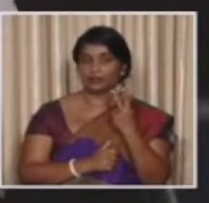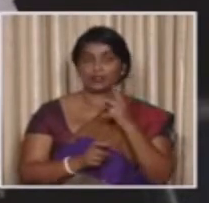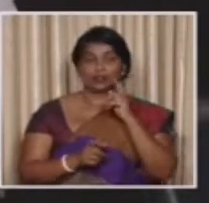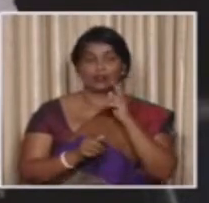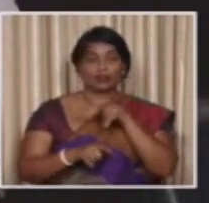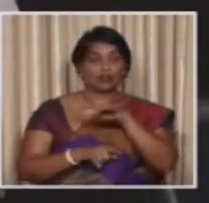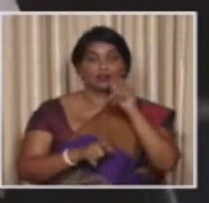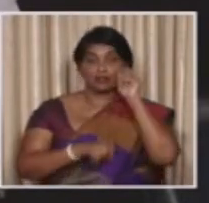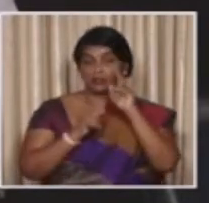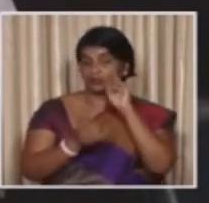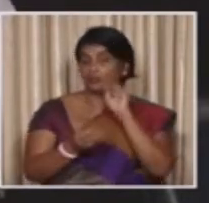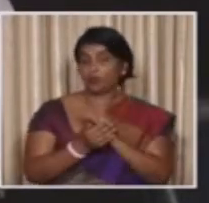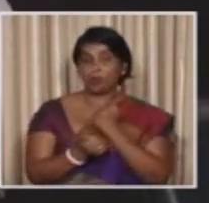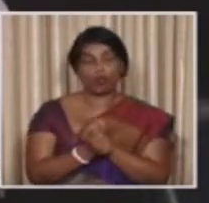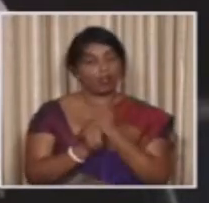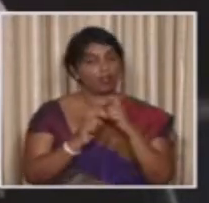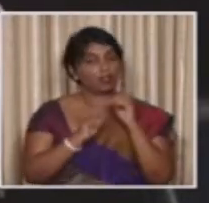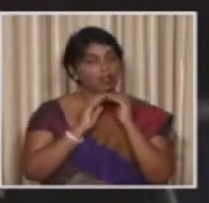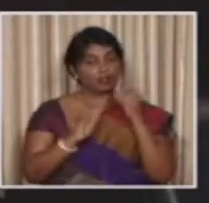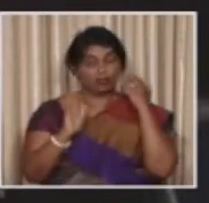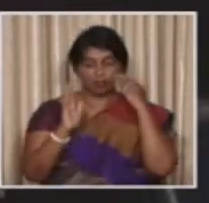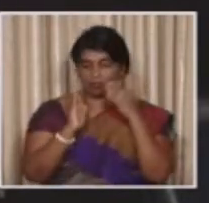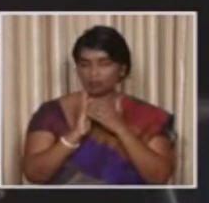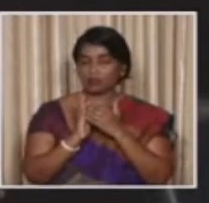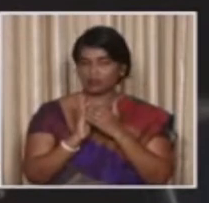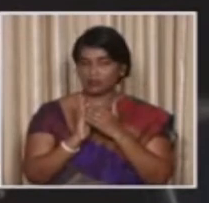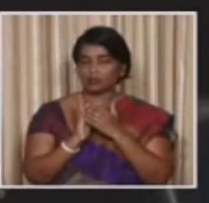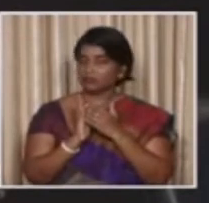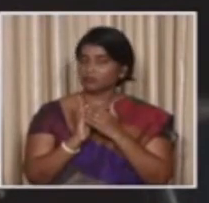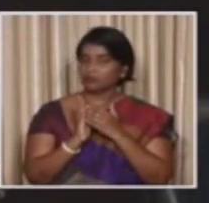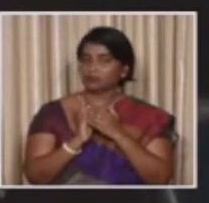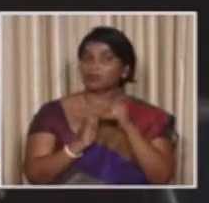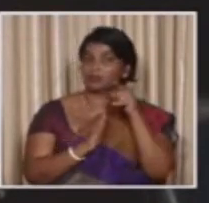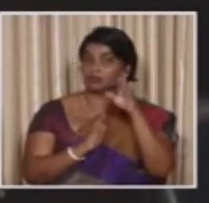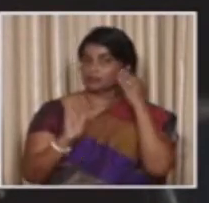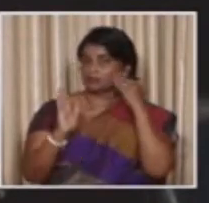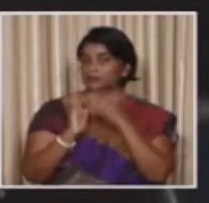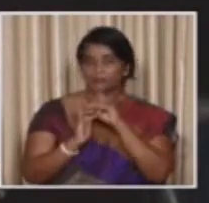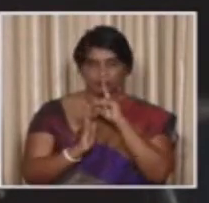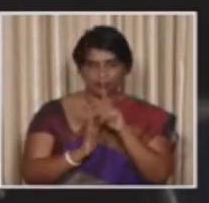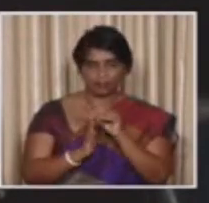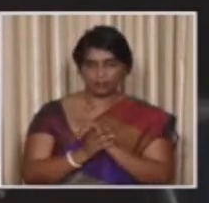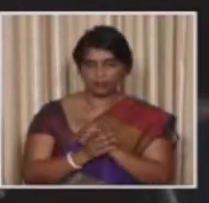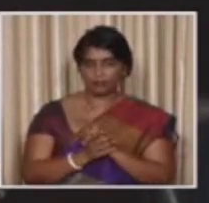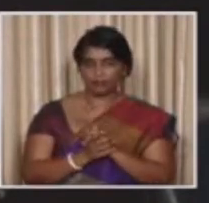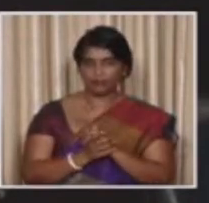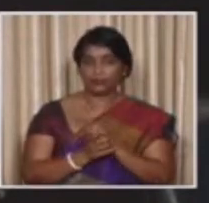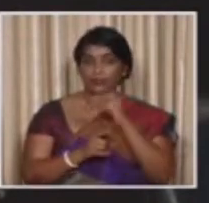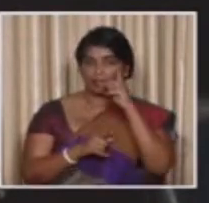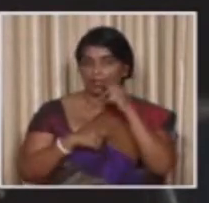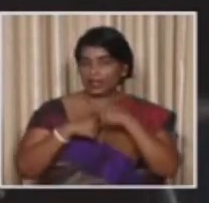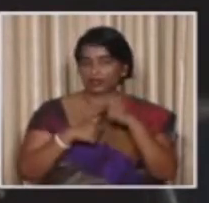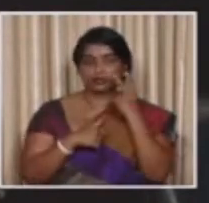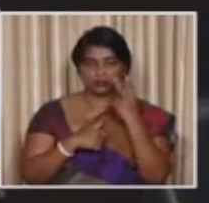මහජන ආරක්ෂාව විශේෂයෙන් පොලිස් දෙපාර්තමේන්තුවට දාල කාරණා කීපයක් පිළිබඳව ඔබතුමාගේ අවධානය යොමු කරන්න. හේතු දෙකක්